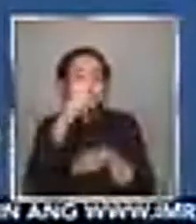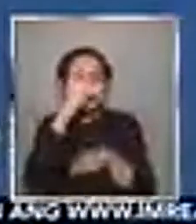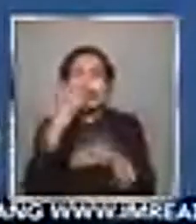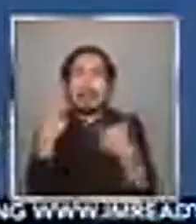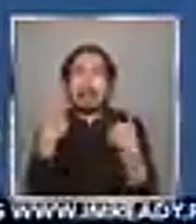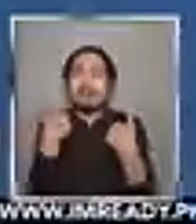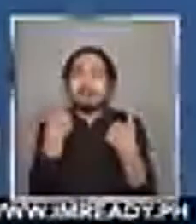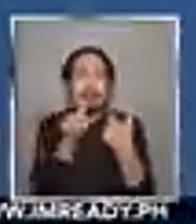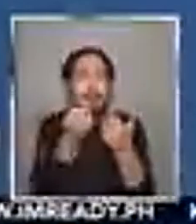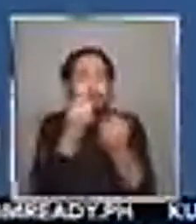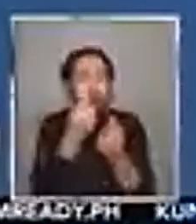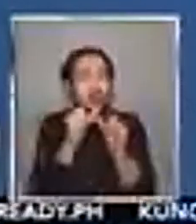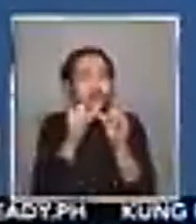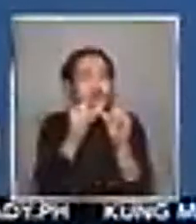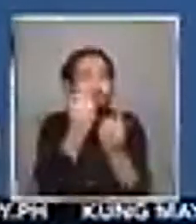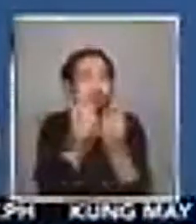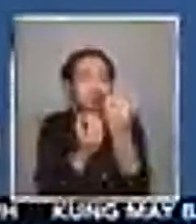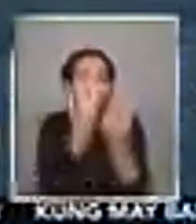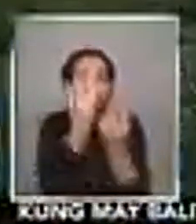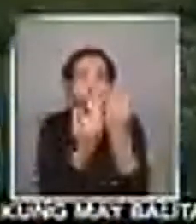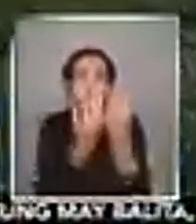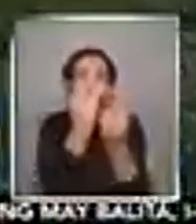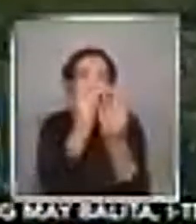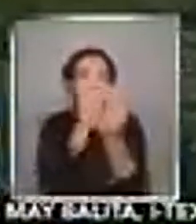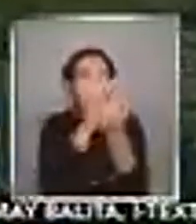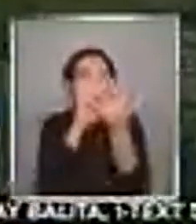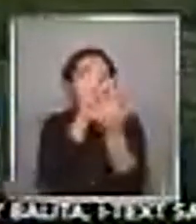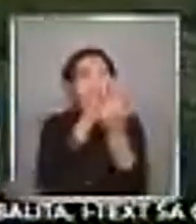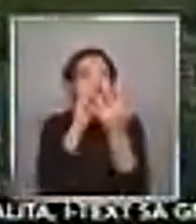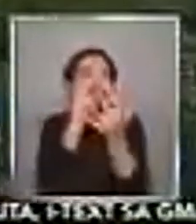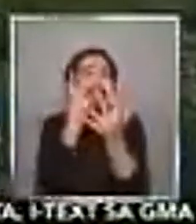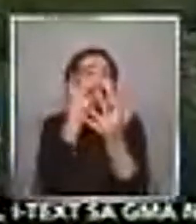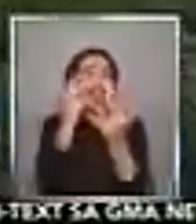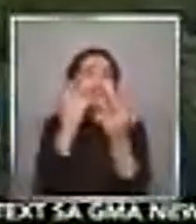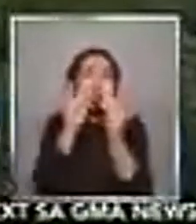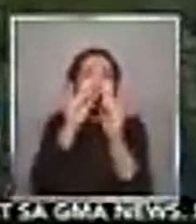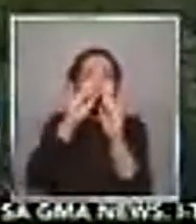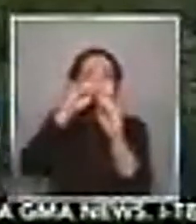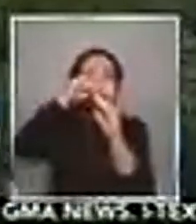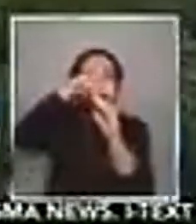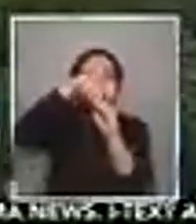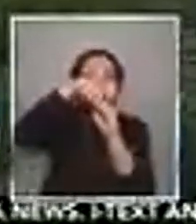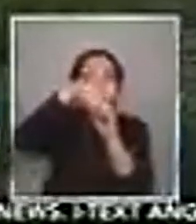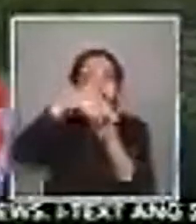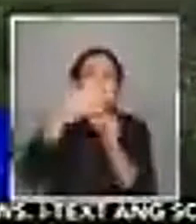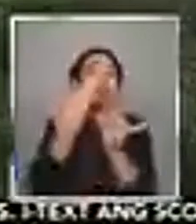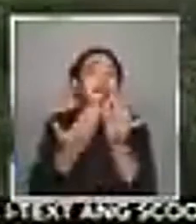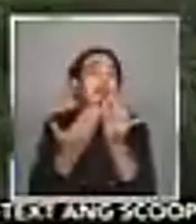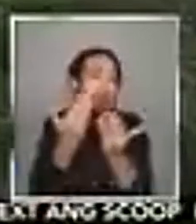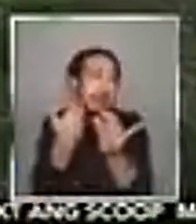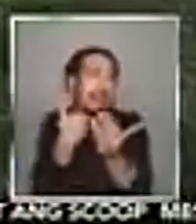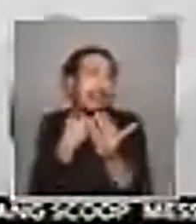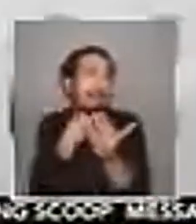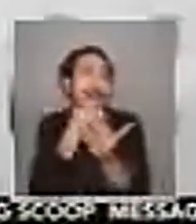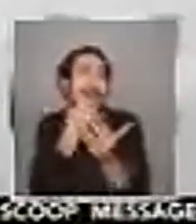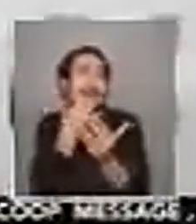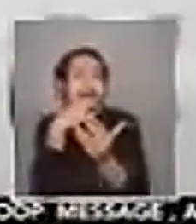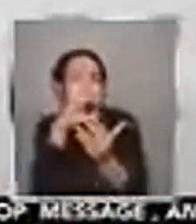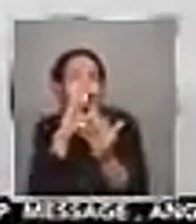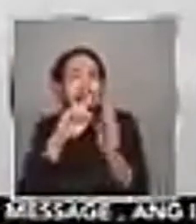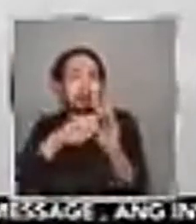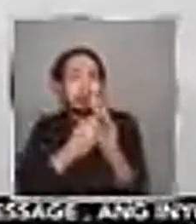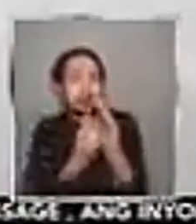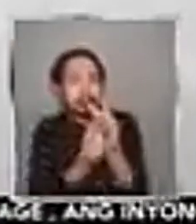ng uso. Nakitaan din ng crater glow ang Mayon na posibleng dulot daw ng umaakyat na magma mula sa ilalim ng vulkan. Sa